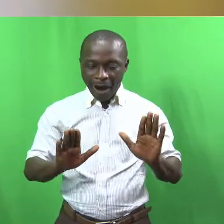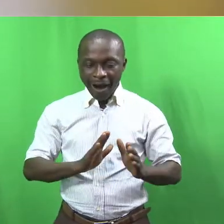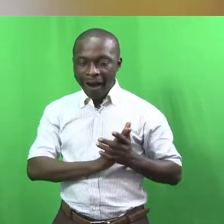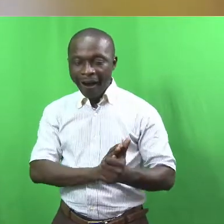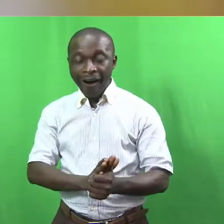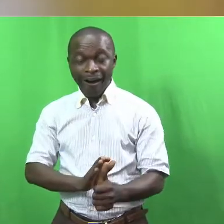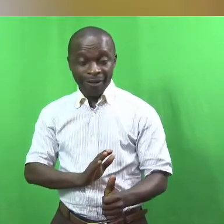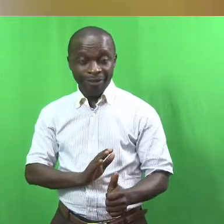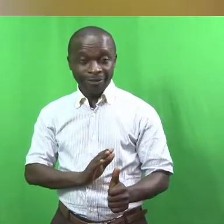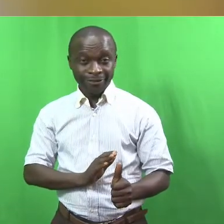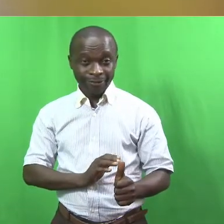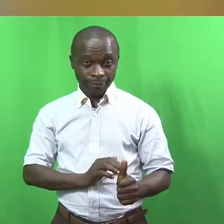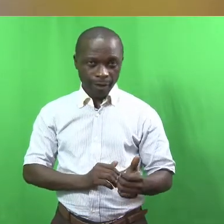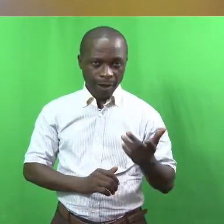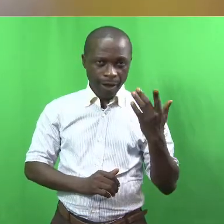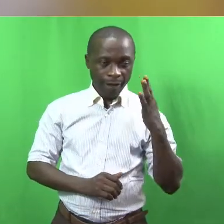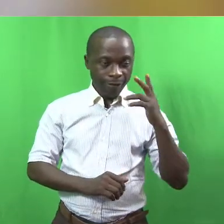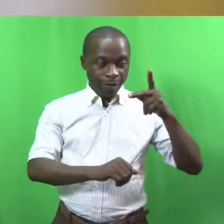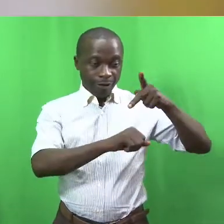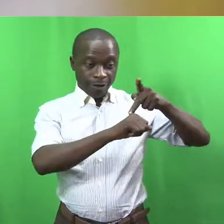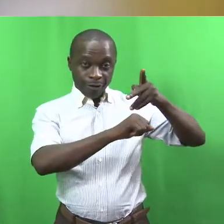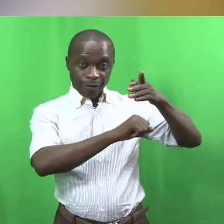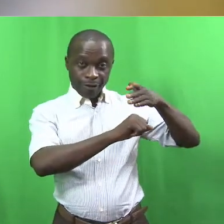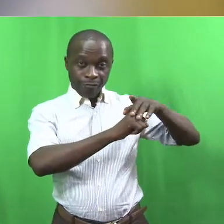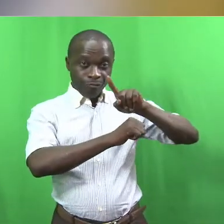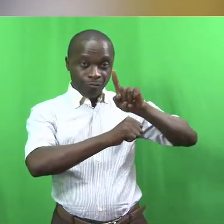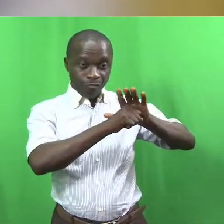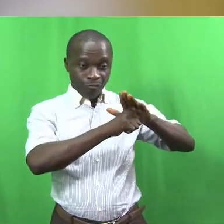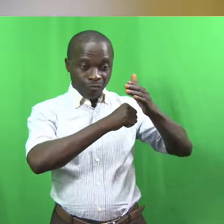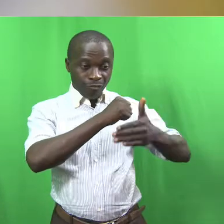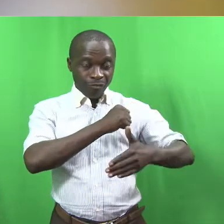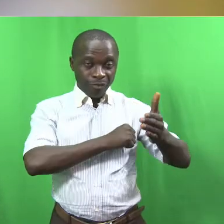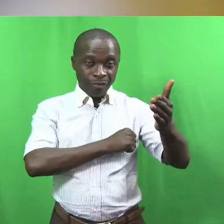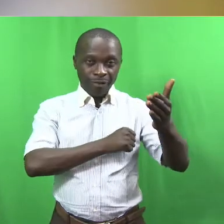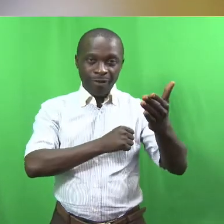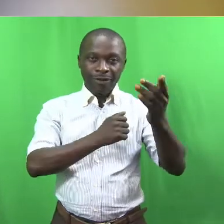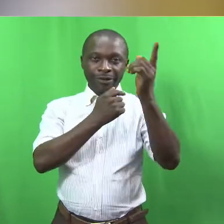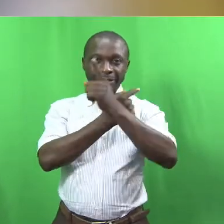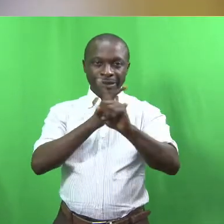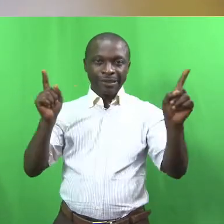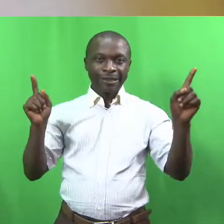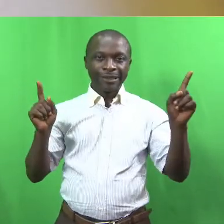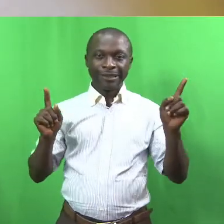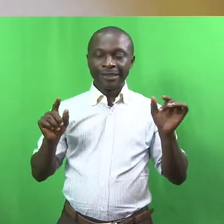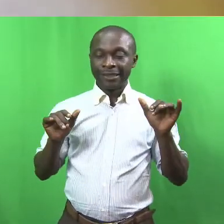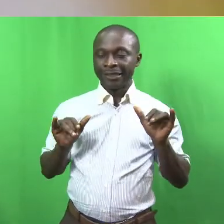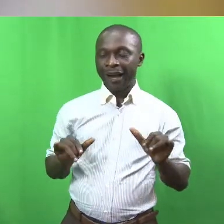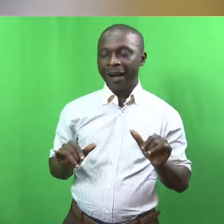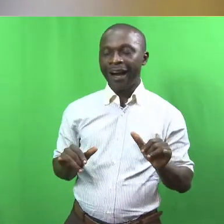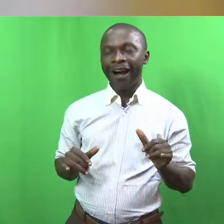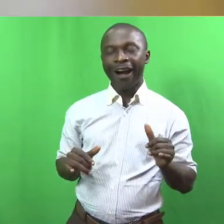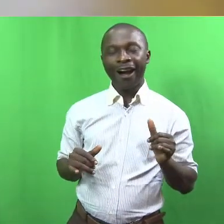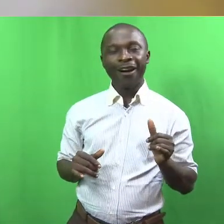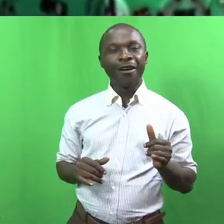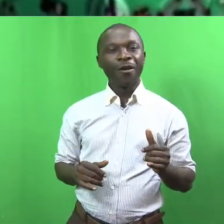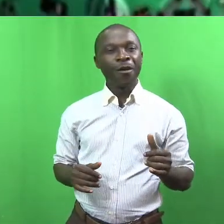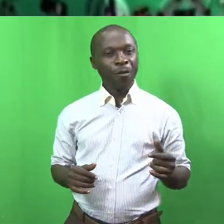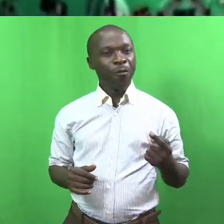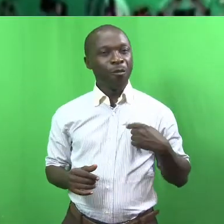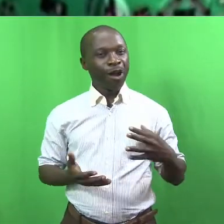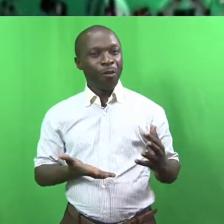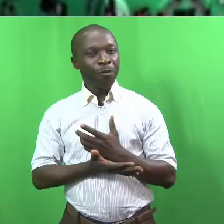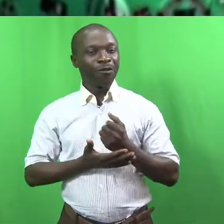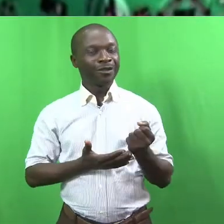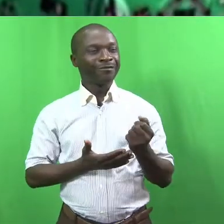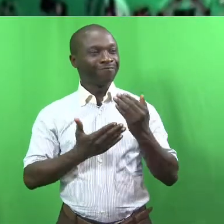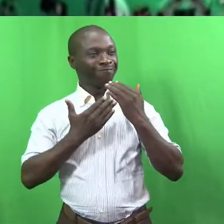temps, donc on croyait que c'était une utopie. Ce lieu, pour moi, une fois de plus, de dire merci. Des